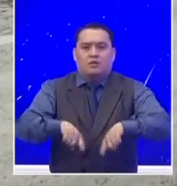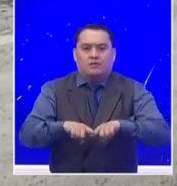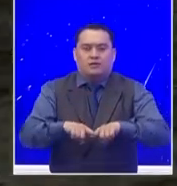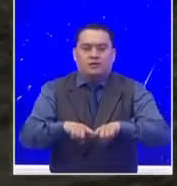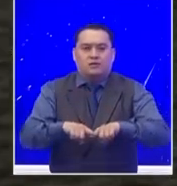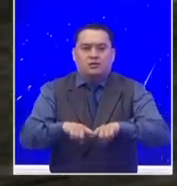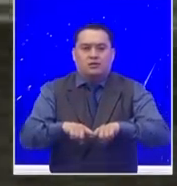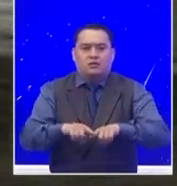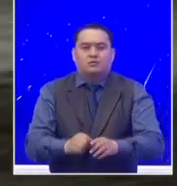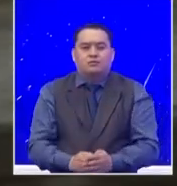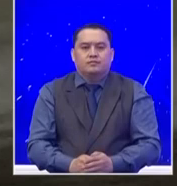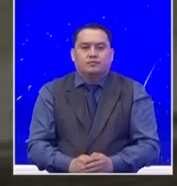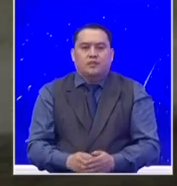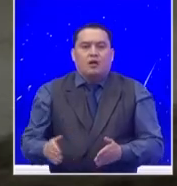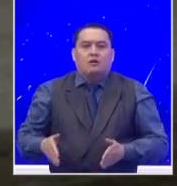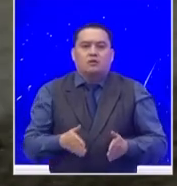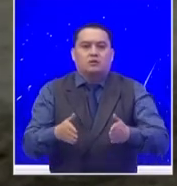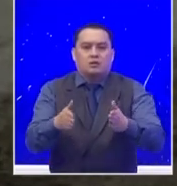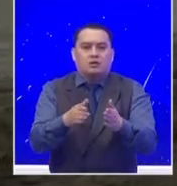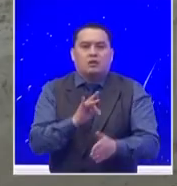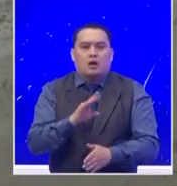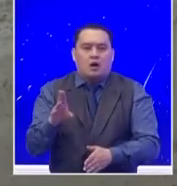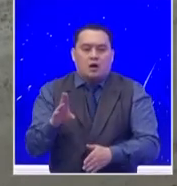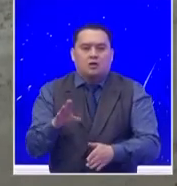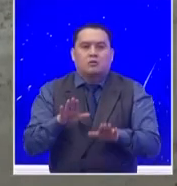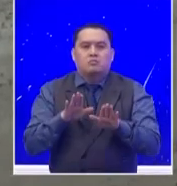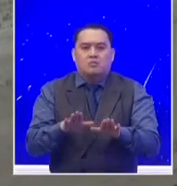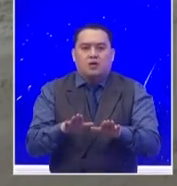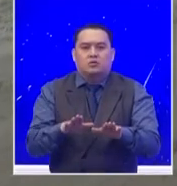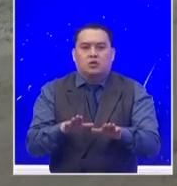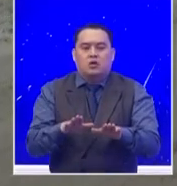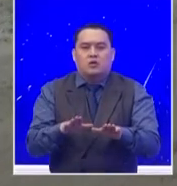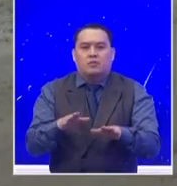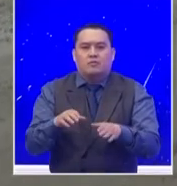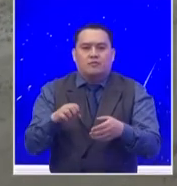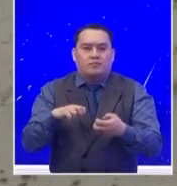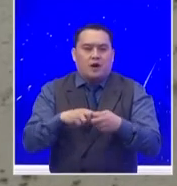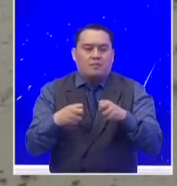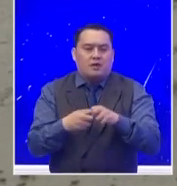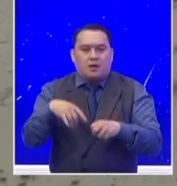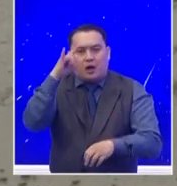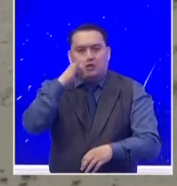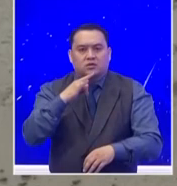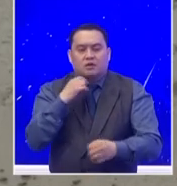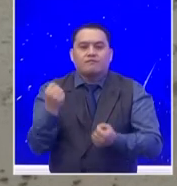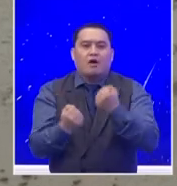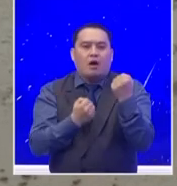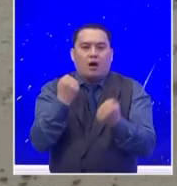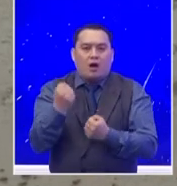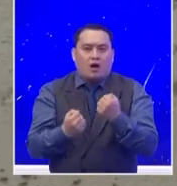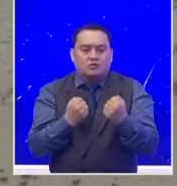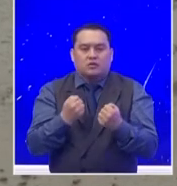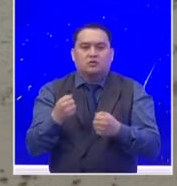организации. Качество автомобильных трасс республиканского и местного значения, пожалуй, одна из наболевших проблем казахстанских водителей.